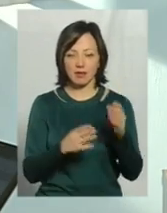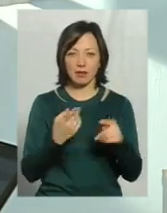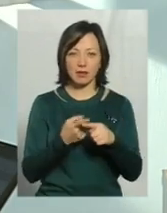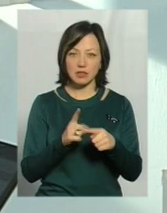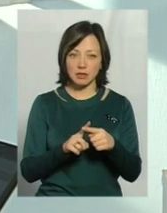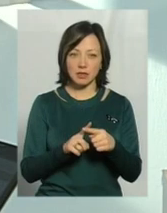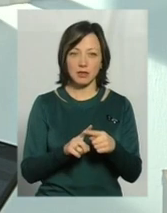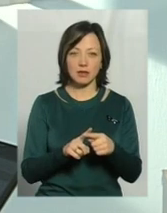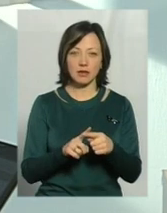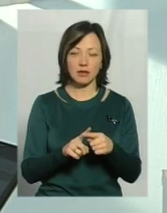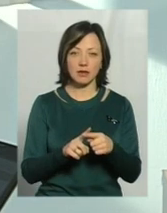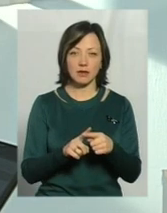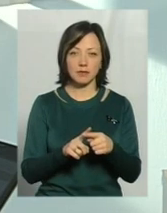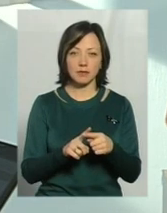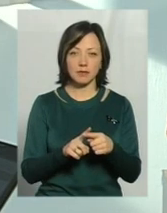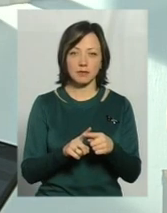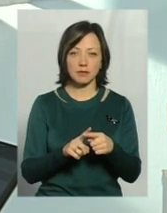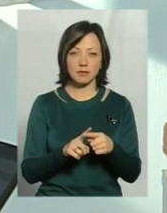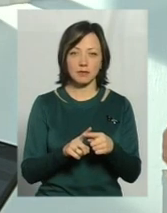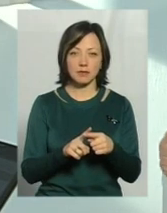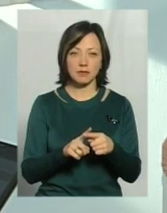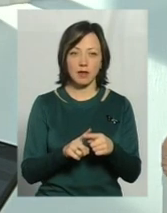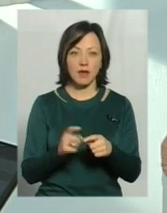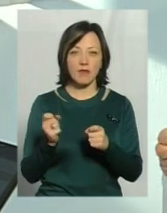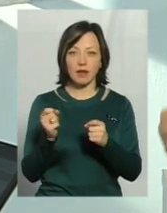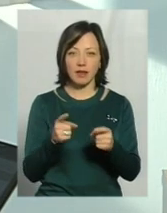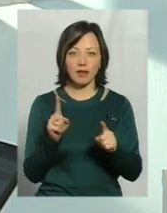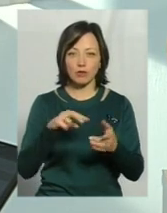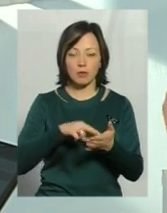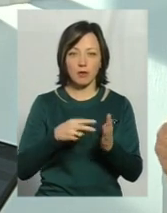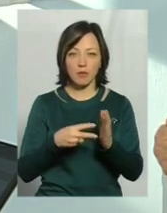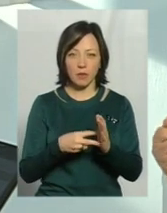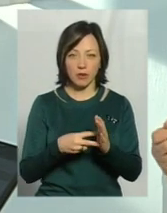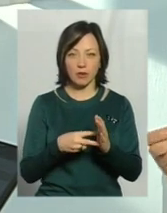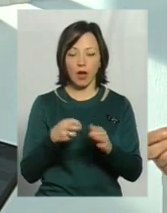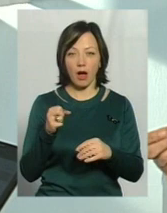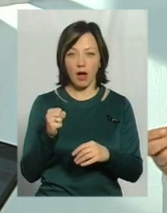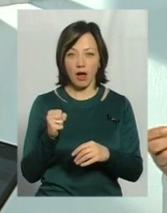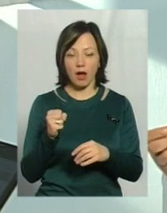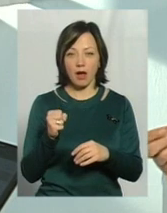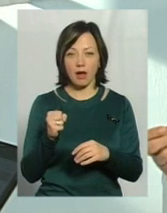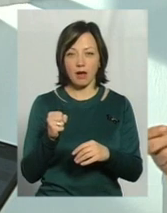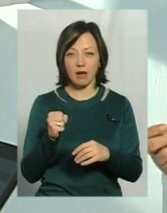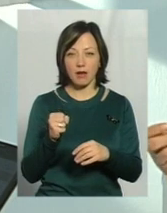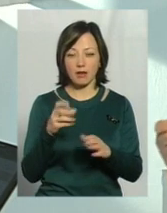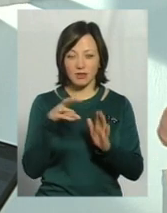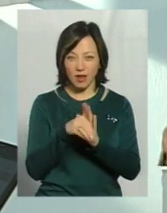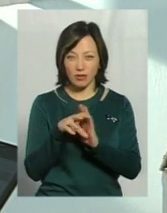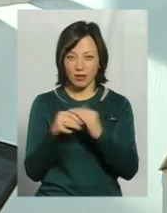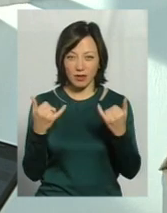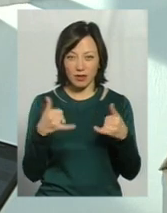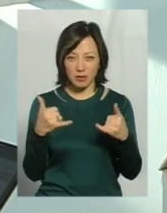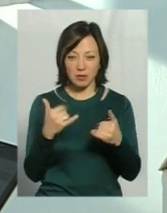вже викидають не то, що передбачено проєктом повітря, а вже там є складові, які